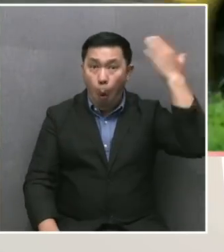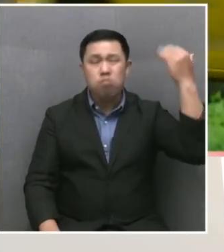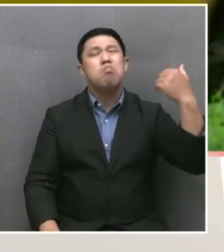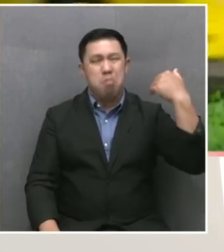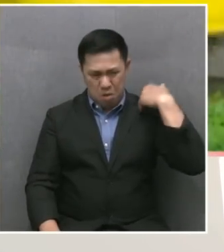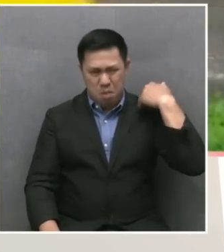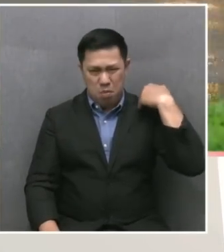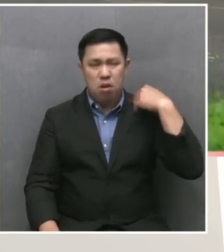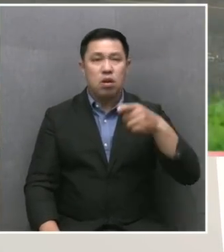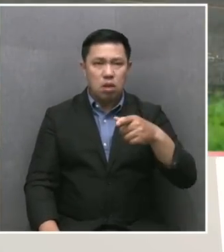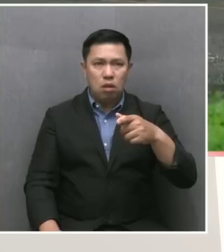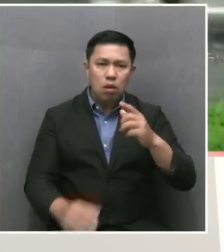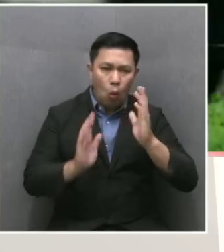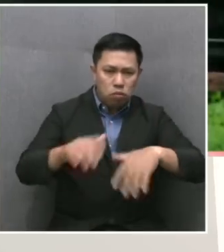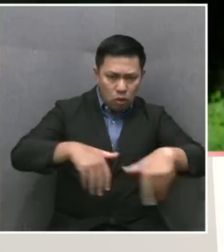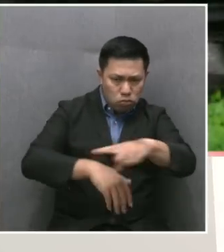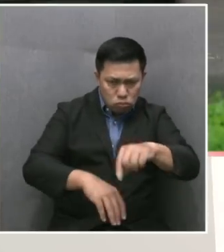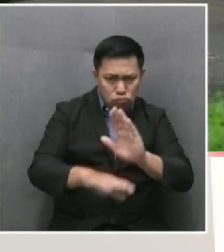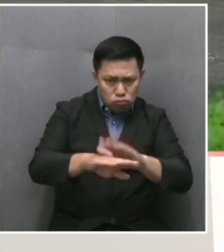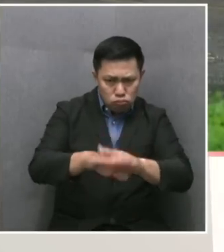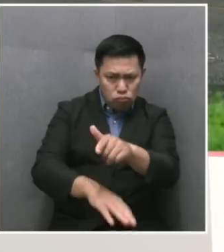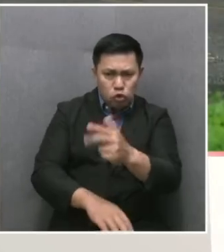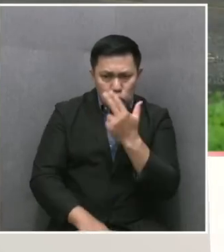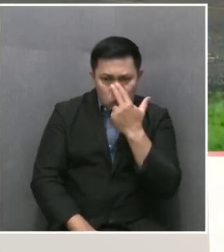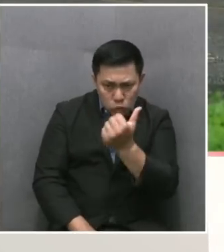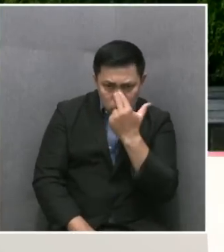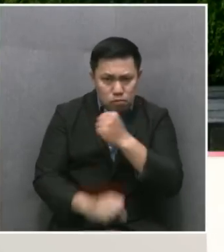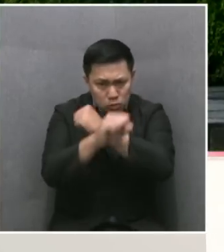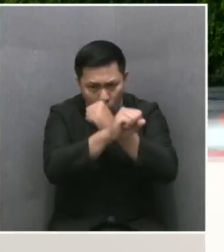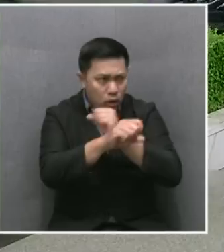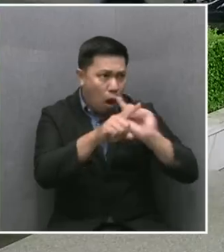ประกาศเตือนให้ประชาชนนะคะเฝ้าระวังและรับมือกับสถานการณ์